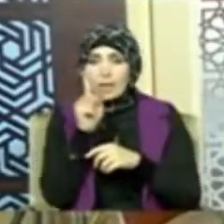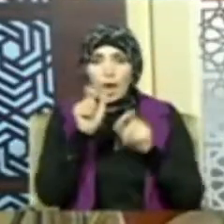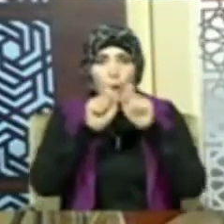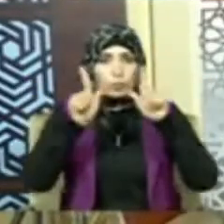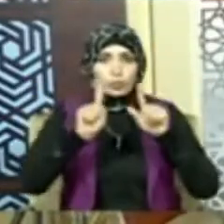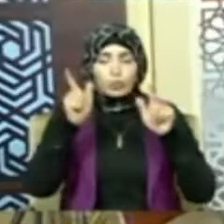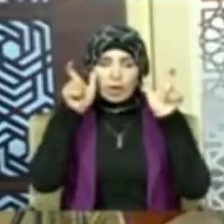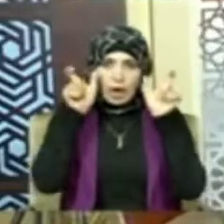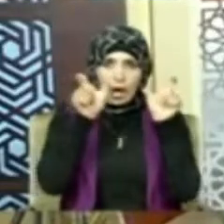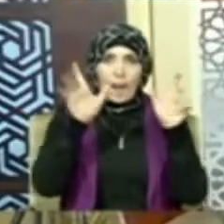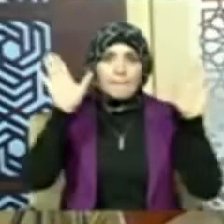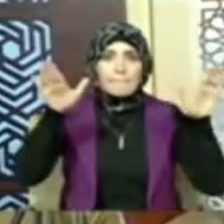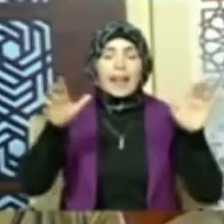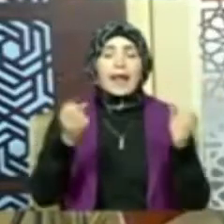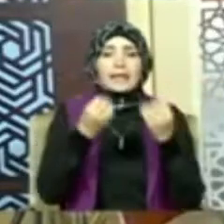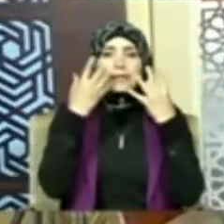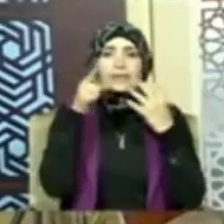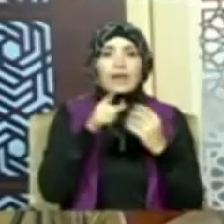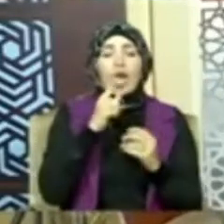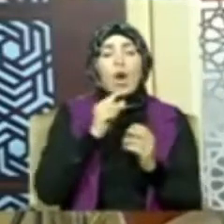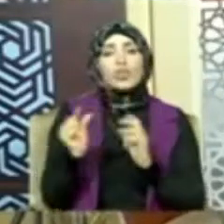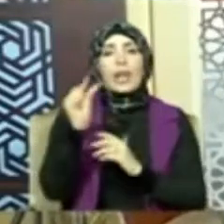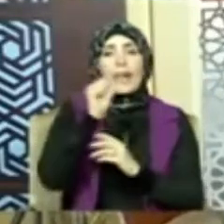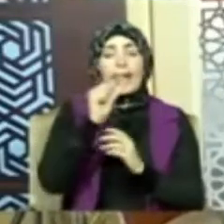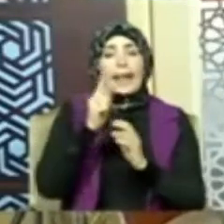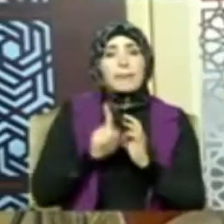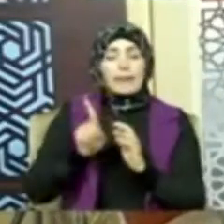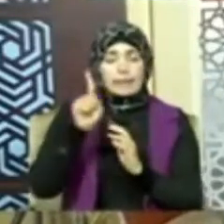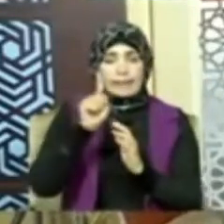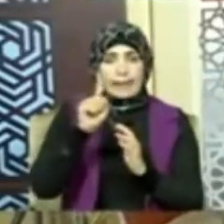كلمة الذين كفروا السفلى